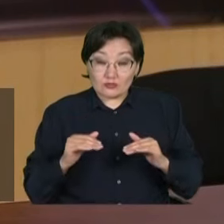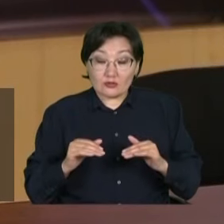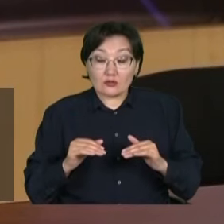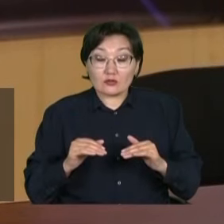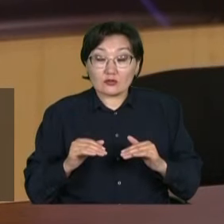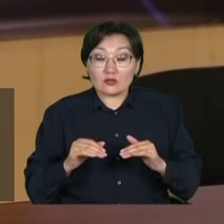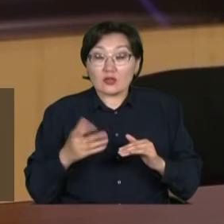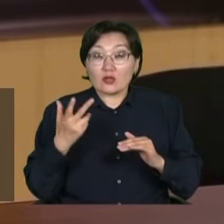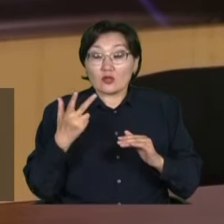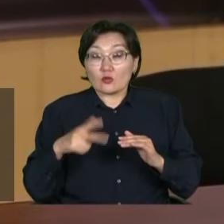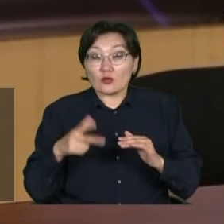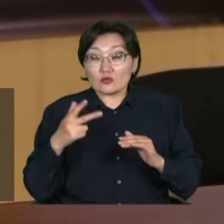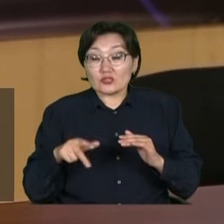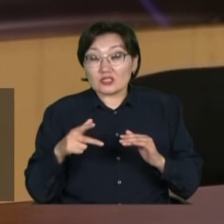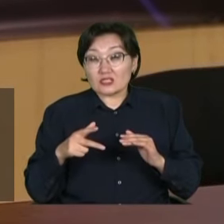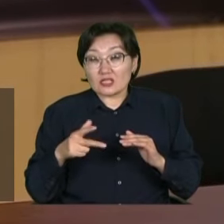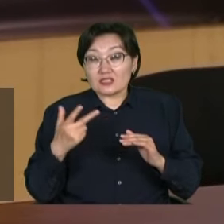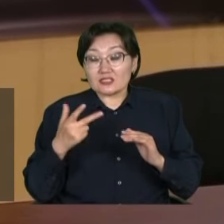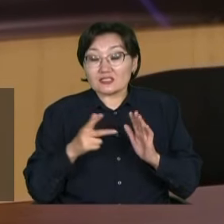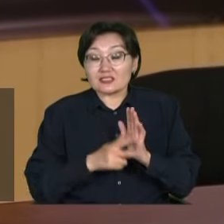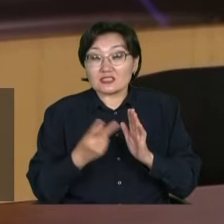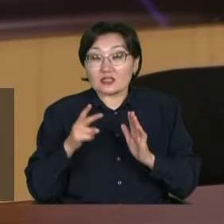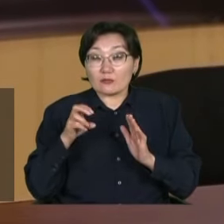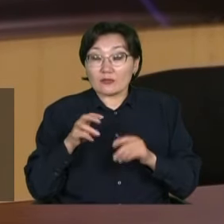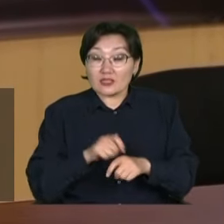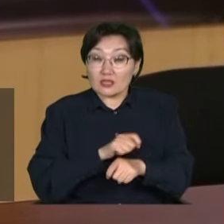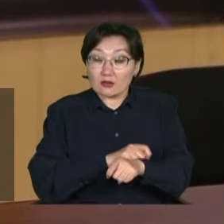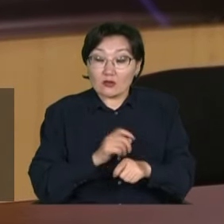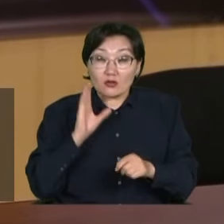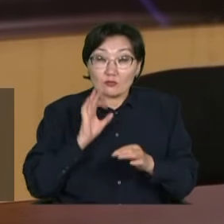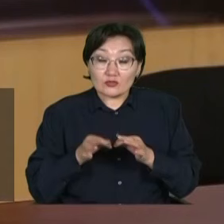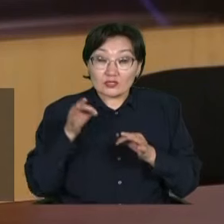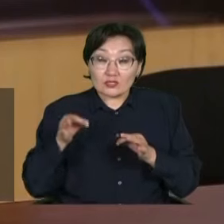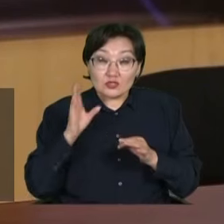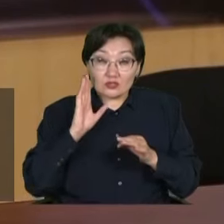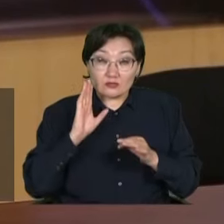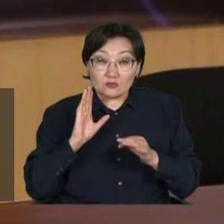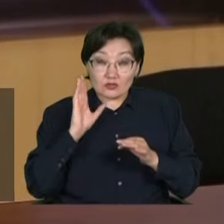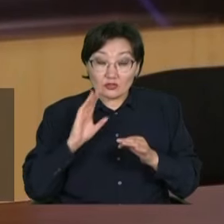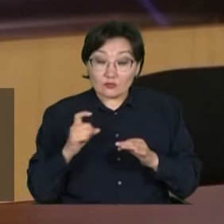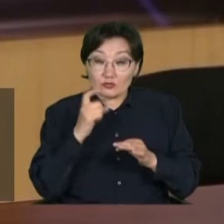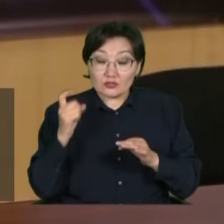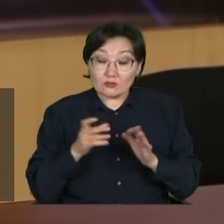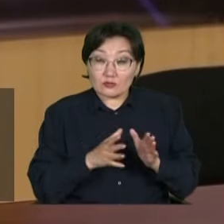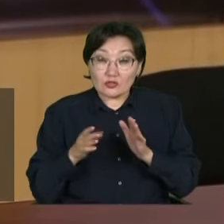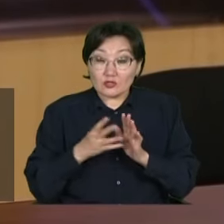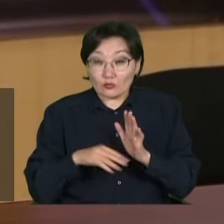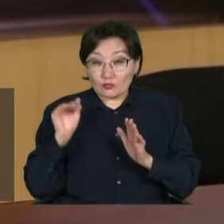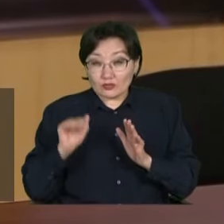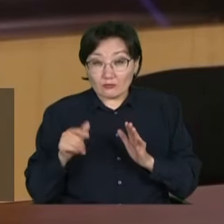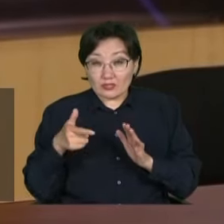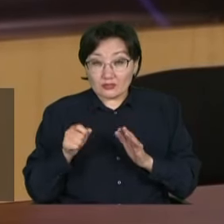жүйесінде 30-82 метр құрайды. Бүгінгі күні филиалдың су шаруашылығы жүйелері бойынша 90 мың гектарға